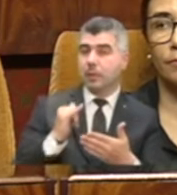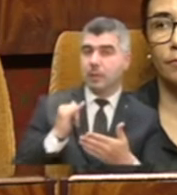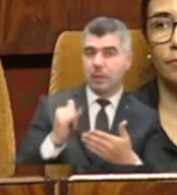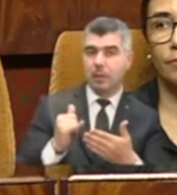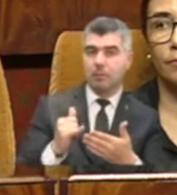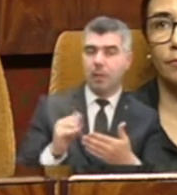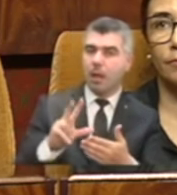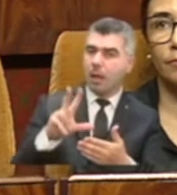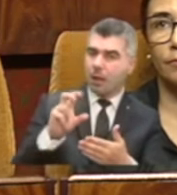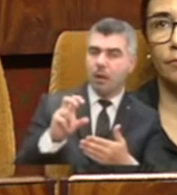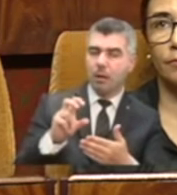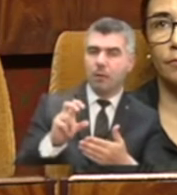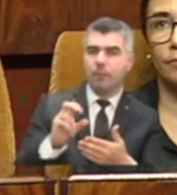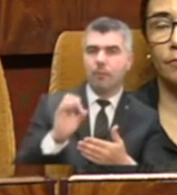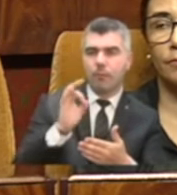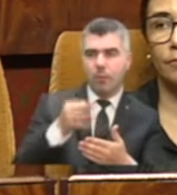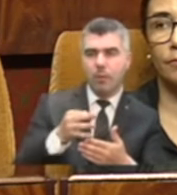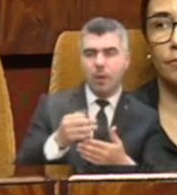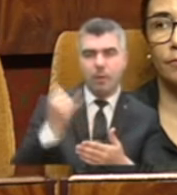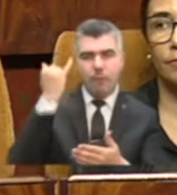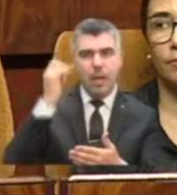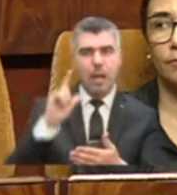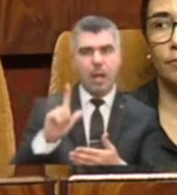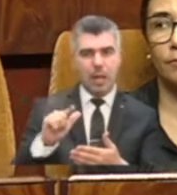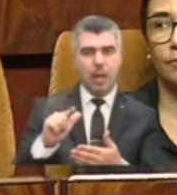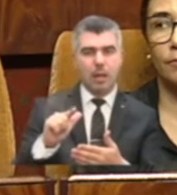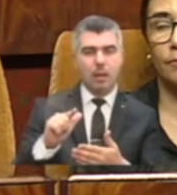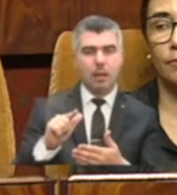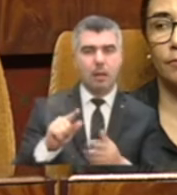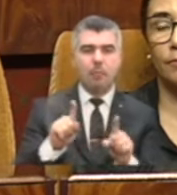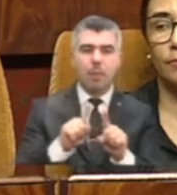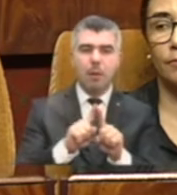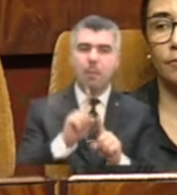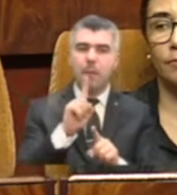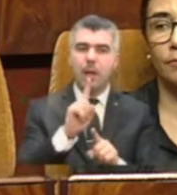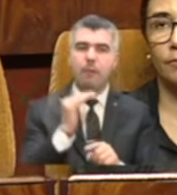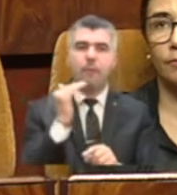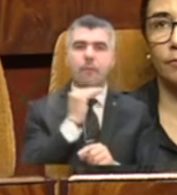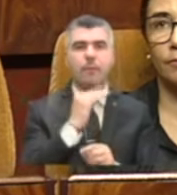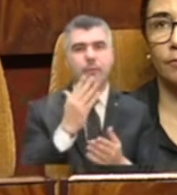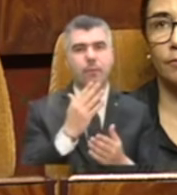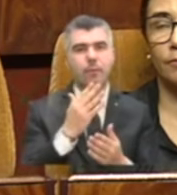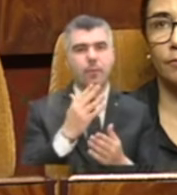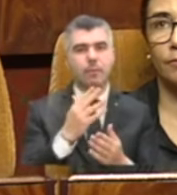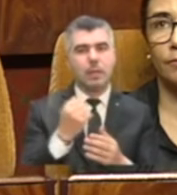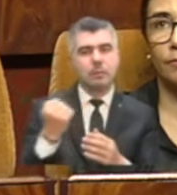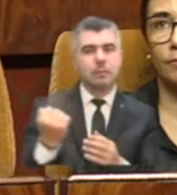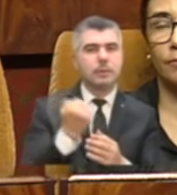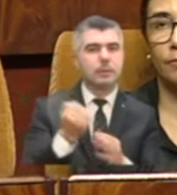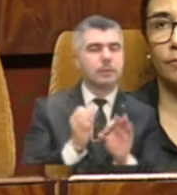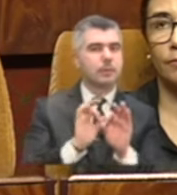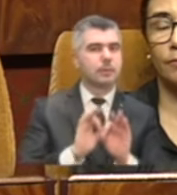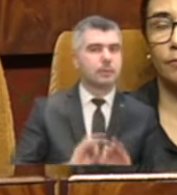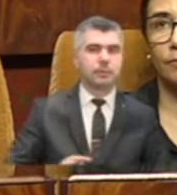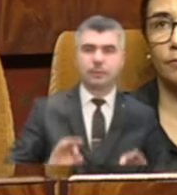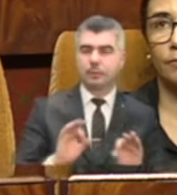وفعلا عندكم هذه الرؤيه هذه، وعارفين عندكم هذه الرؤيه، بغينا التسريع في التنزيل ديالها. اليوم هذه الرؤيه كذلك